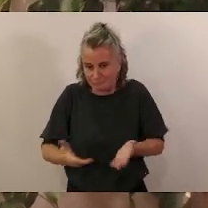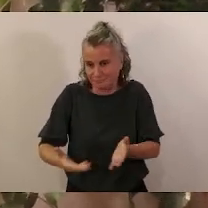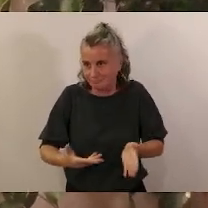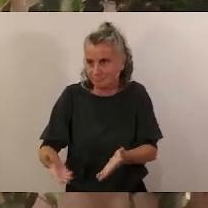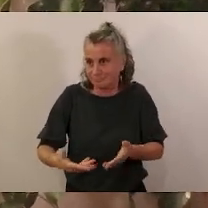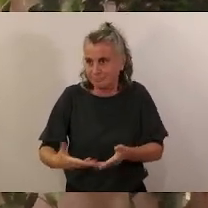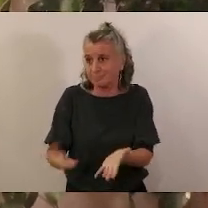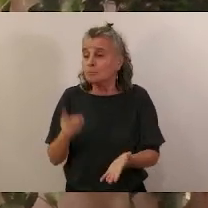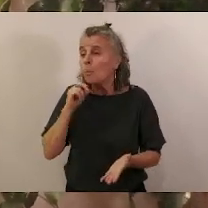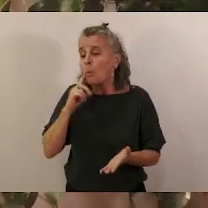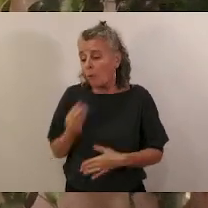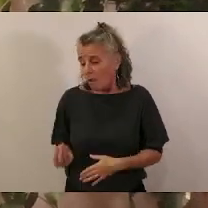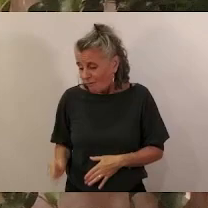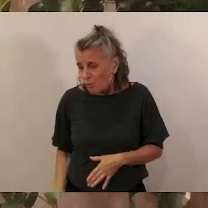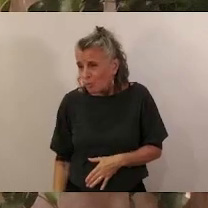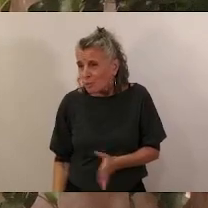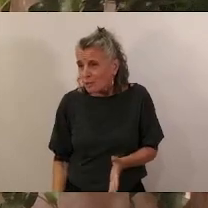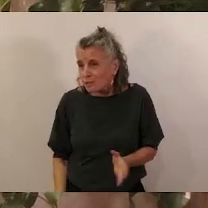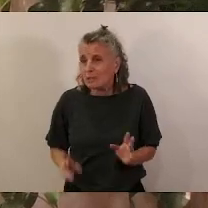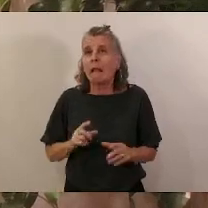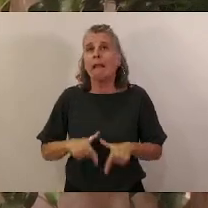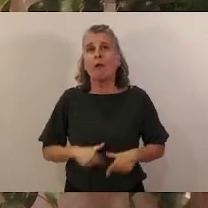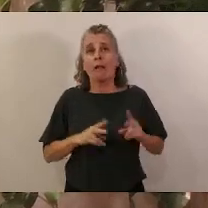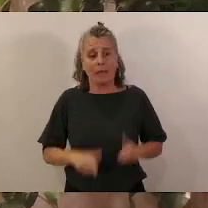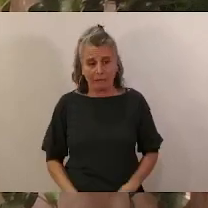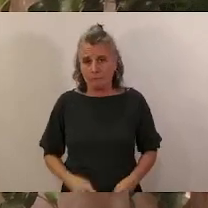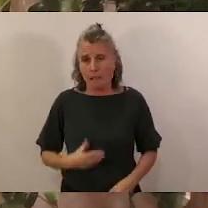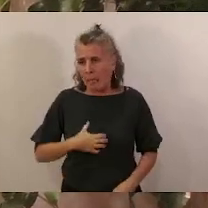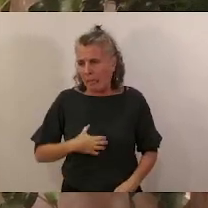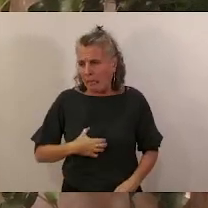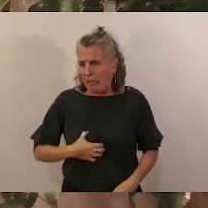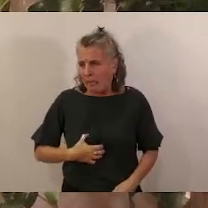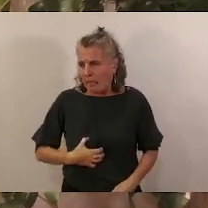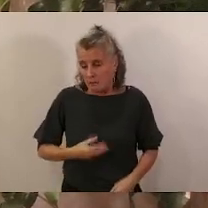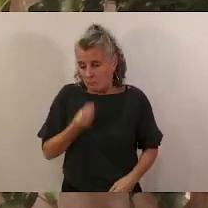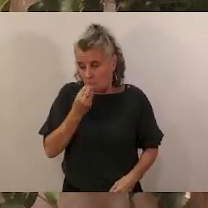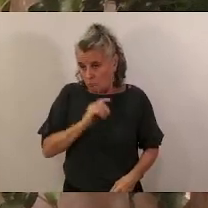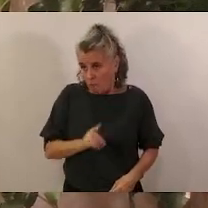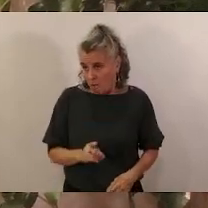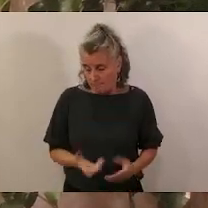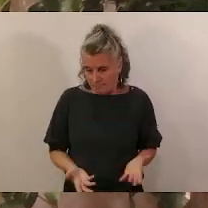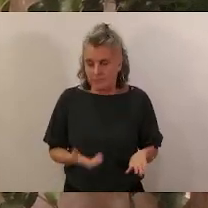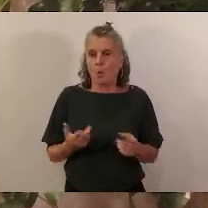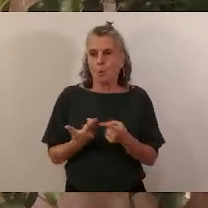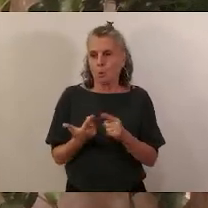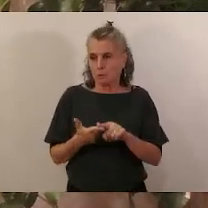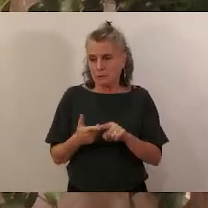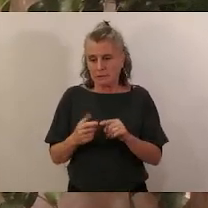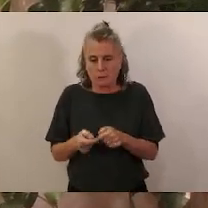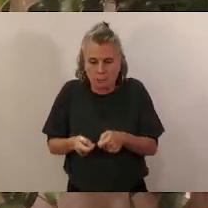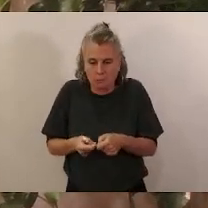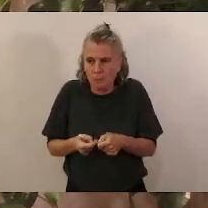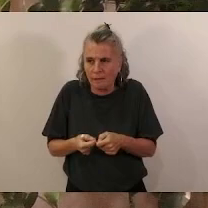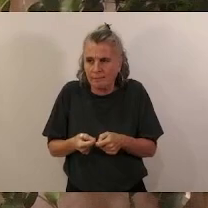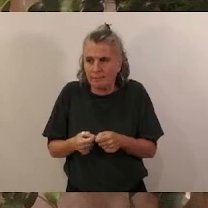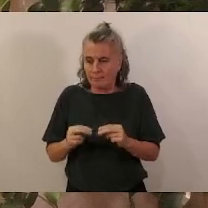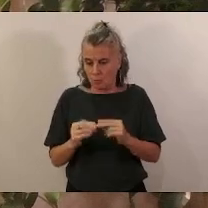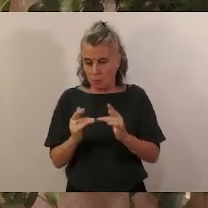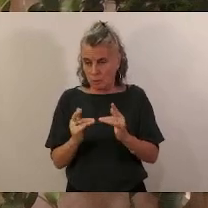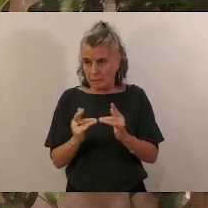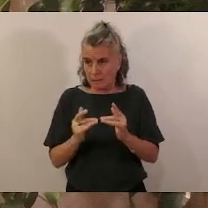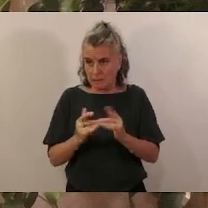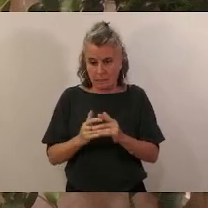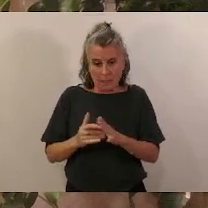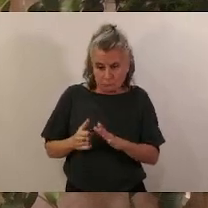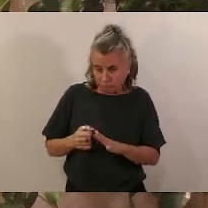pas assez à manger à la maison et que c'est une rupture d'égalité. Il y a la lutte contre les nuisibles et les punaises de lit, et ainsi de suite, et